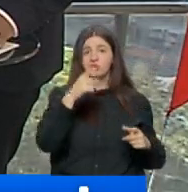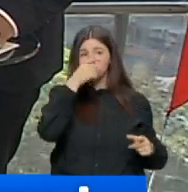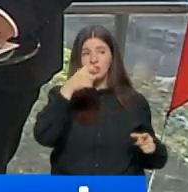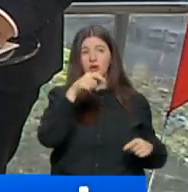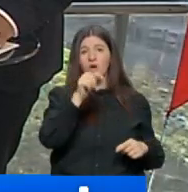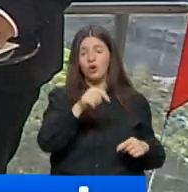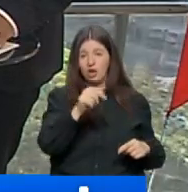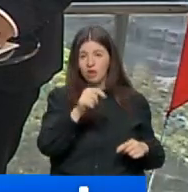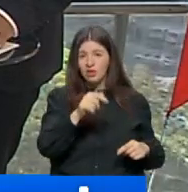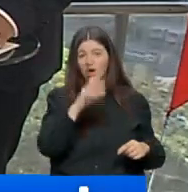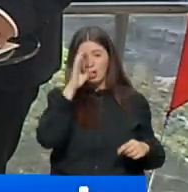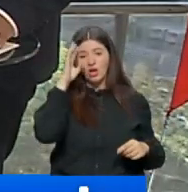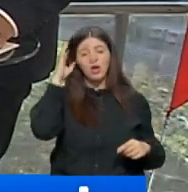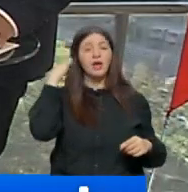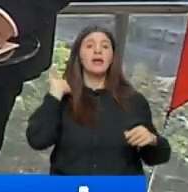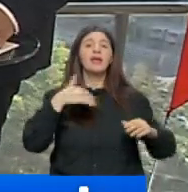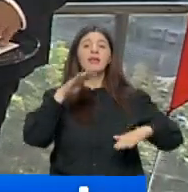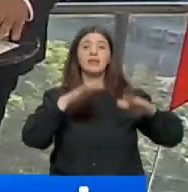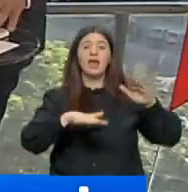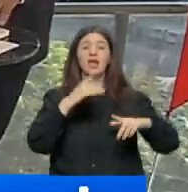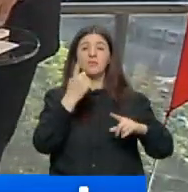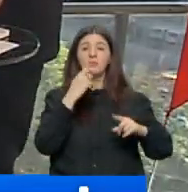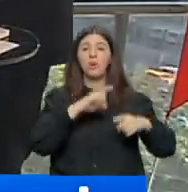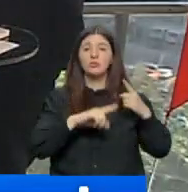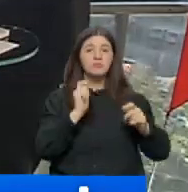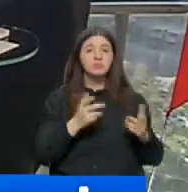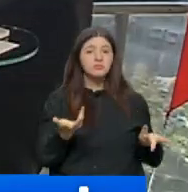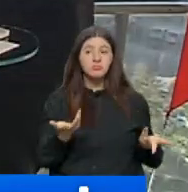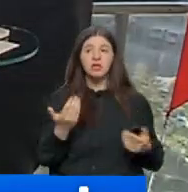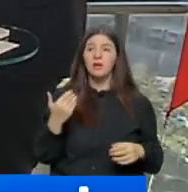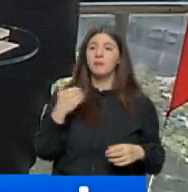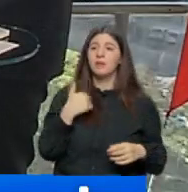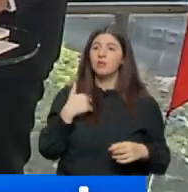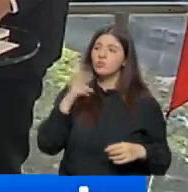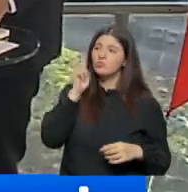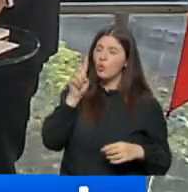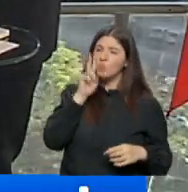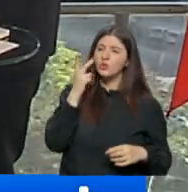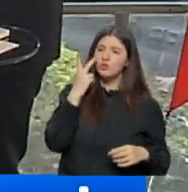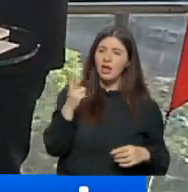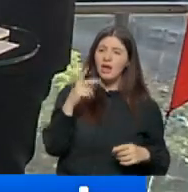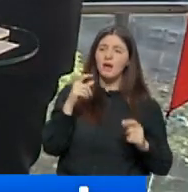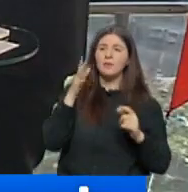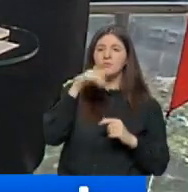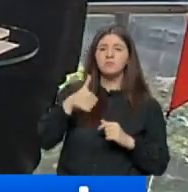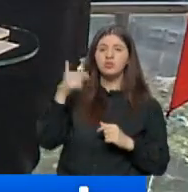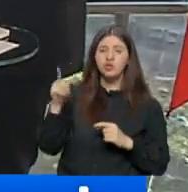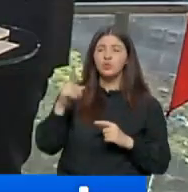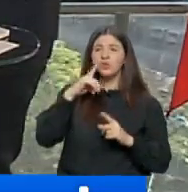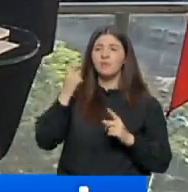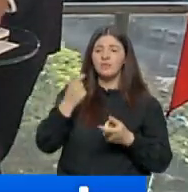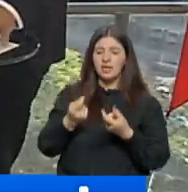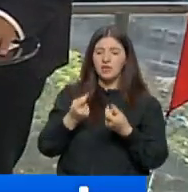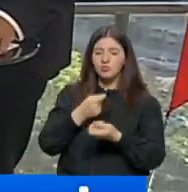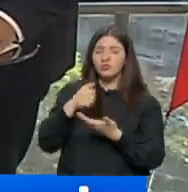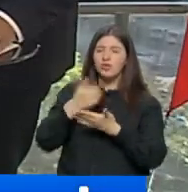Türkiye'nin orada dengeci bir politika gütmesi. Benim izleyebildiğim kadarıyla Biden Ukrayna'dan bir tahıl